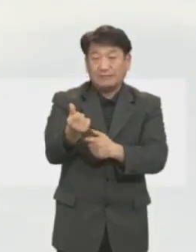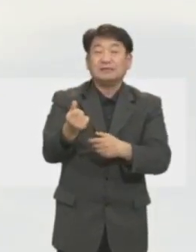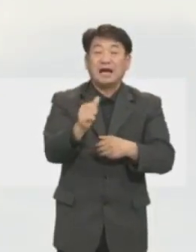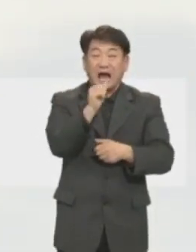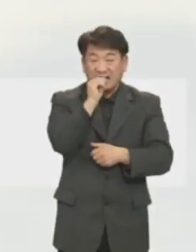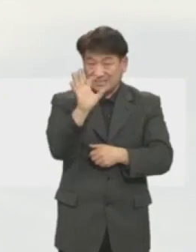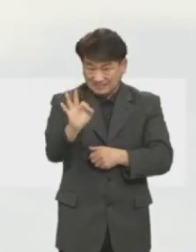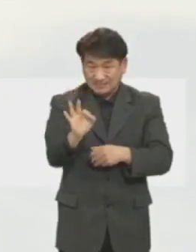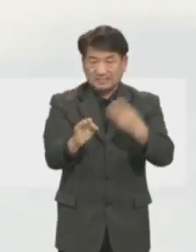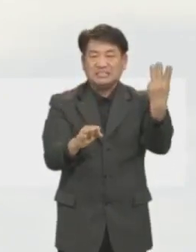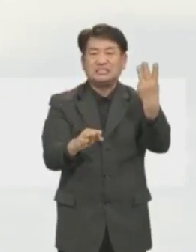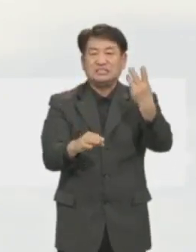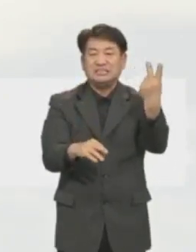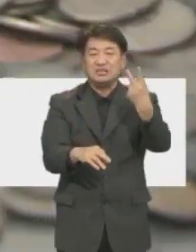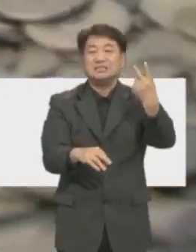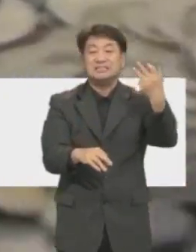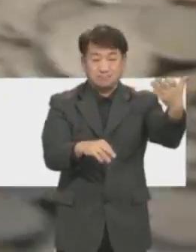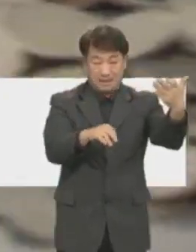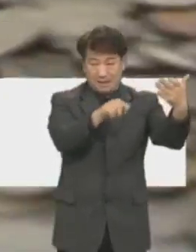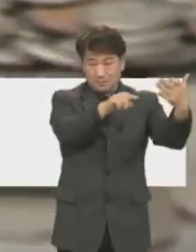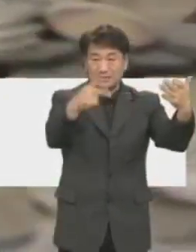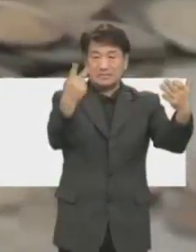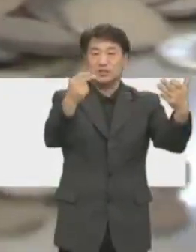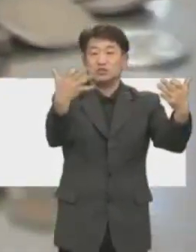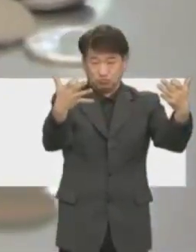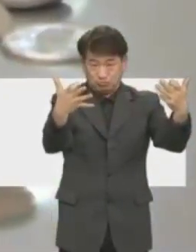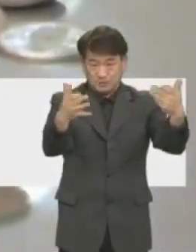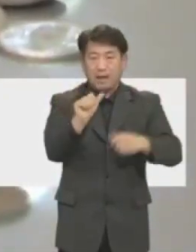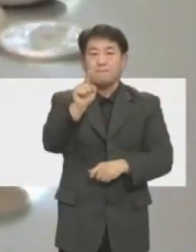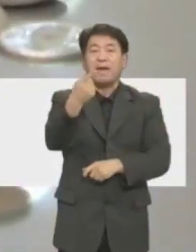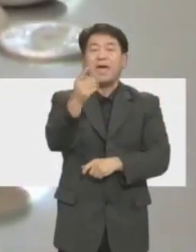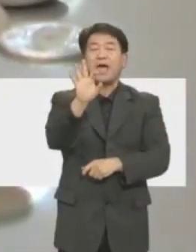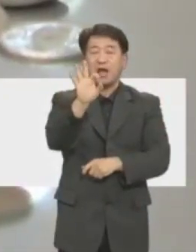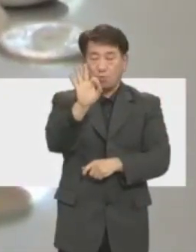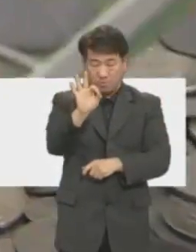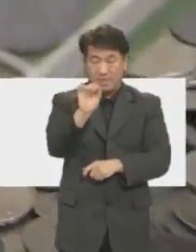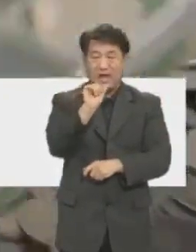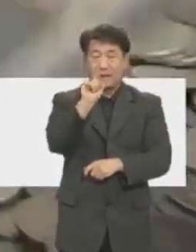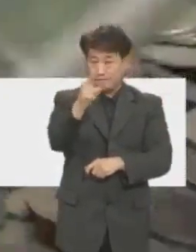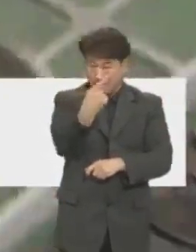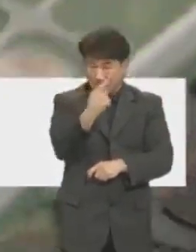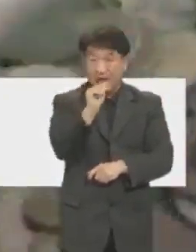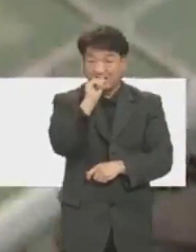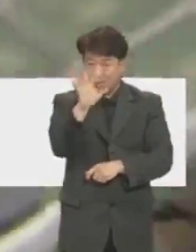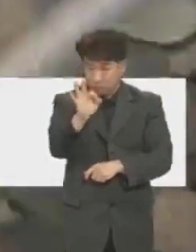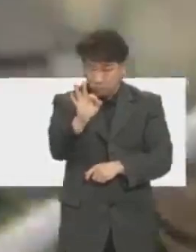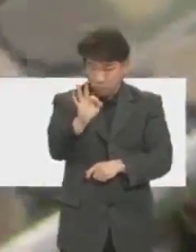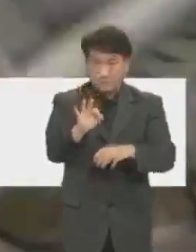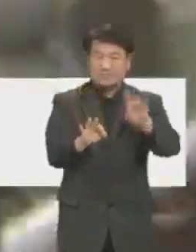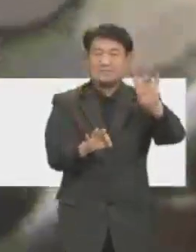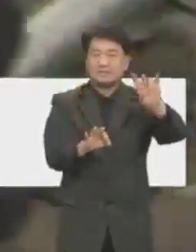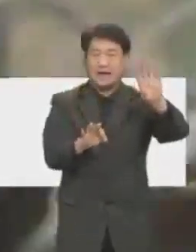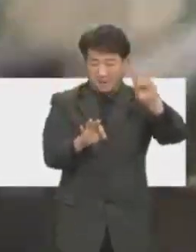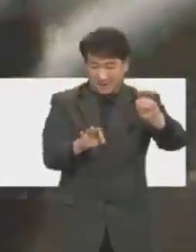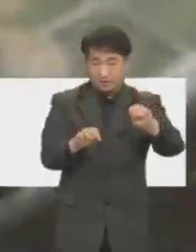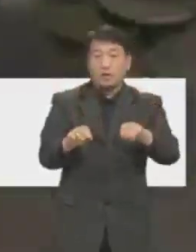거래되는 2018년에서 2019년산 100원짜리 동전 24만 개를 무단으로 화폐 수집상에게